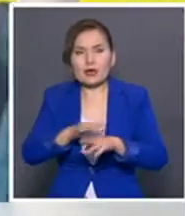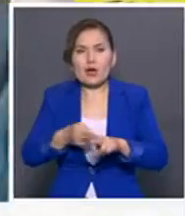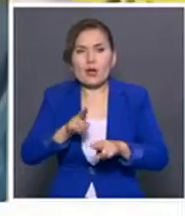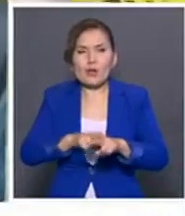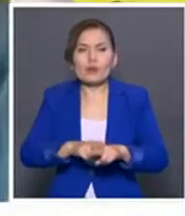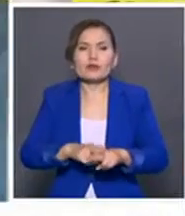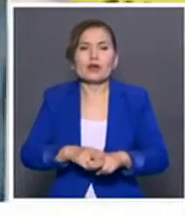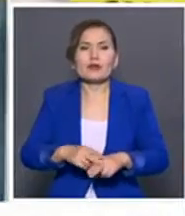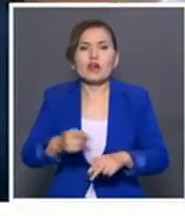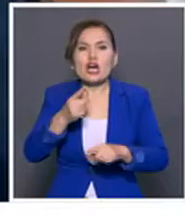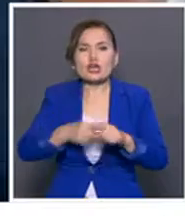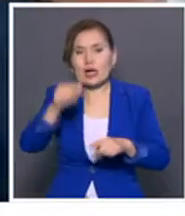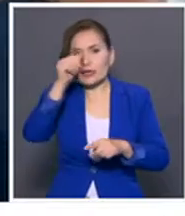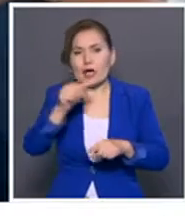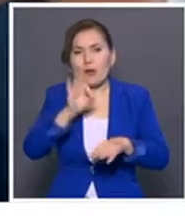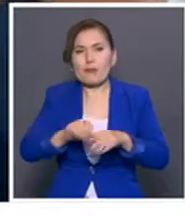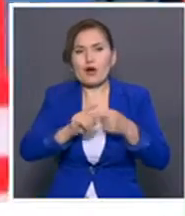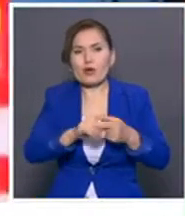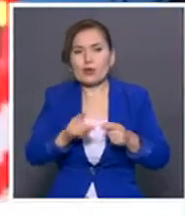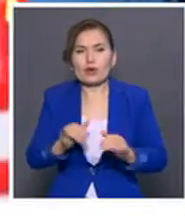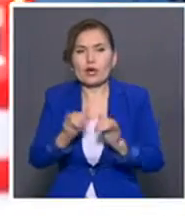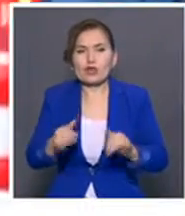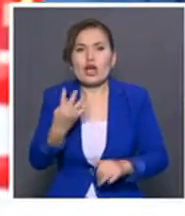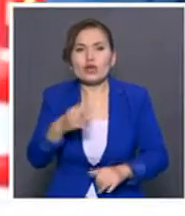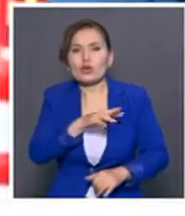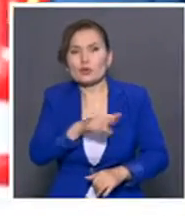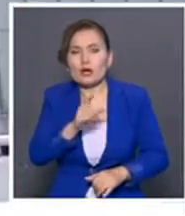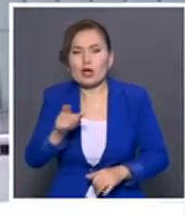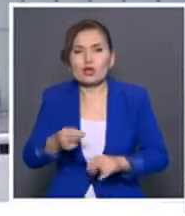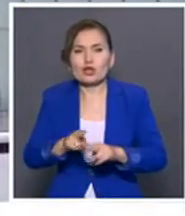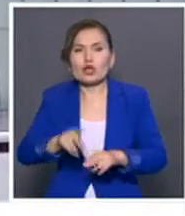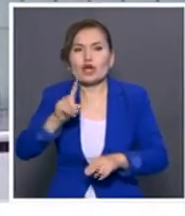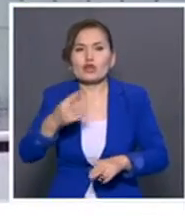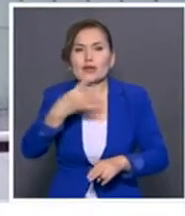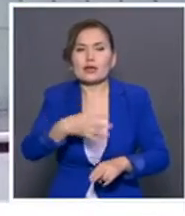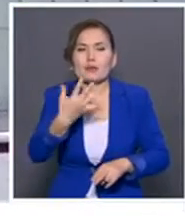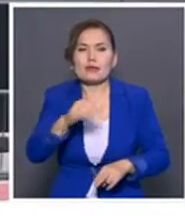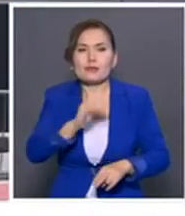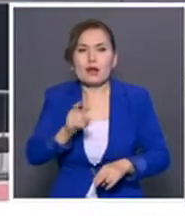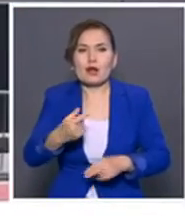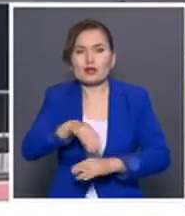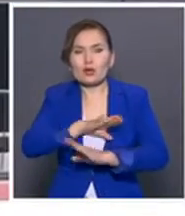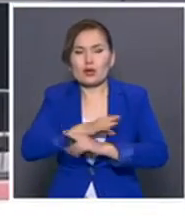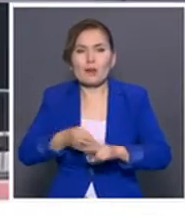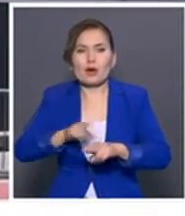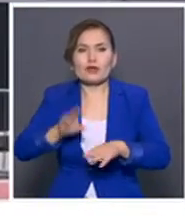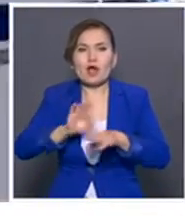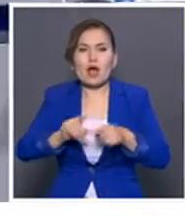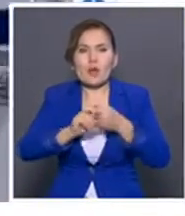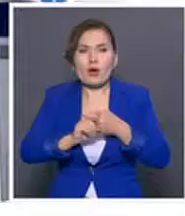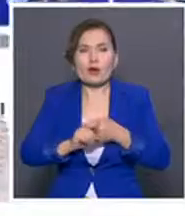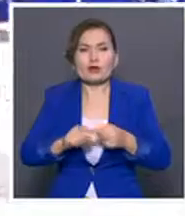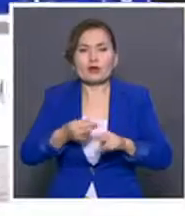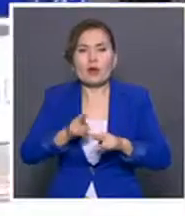коронавирус жұқтыратын болды. Қазір мұндай науқастардың жалпы саны 4 миллионнан асып 145 мыңға жуық қайтыс болған. Өткен тәуліктің өзінде COVID-19